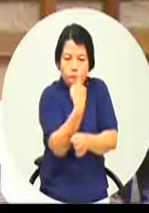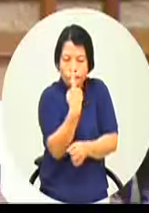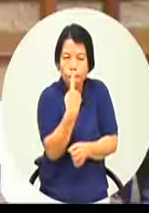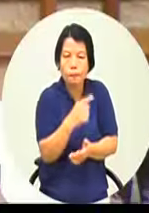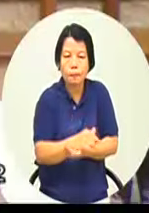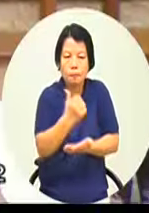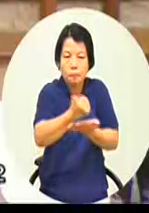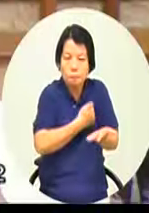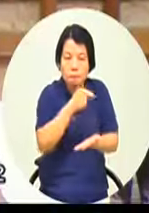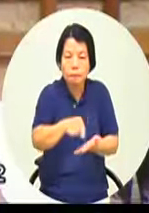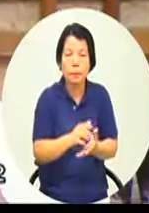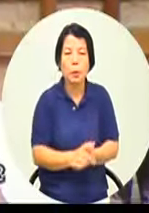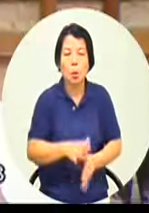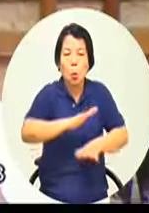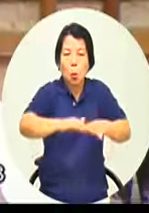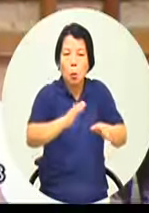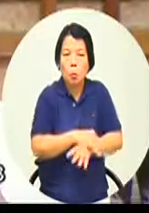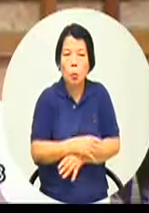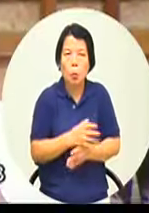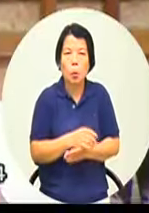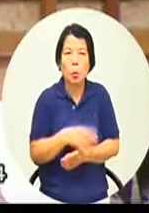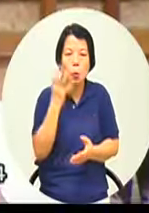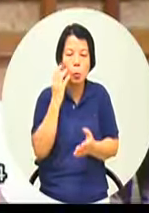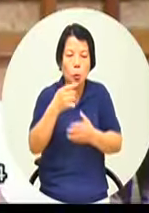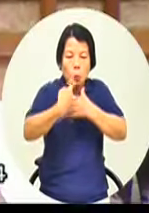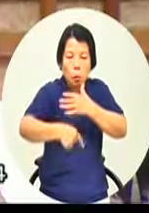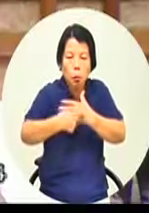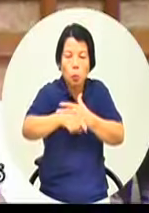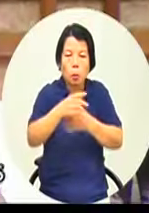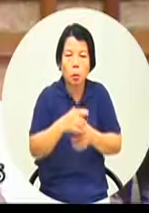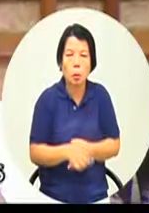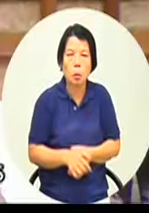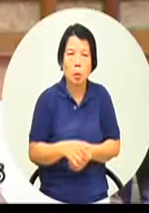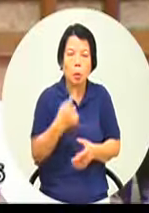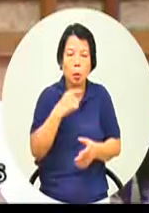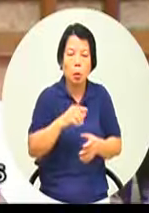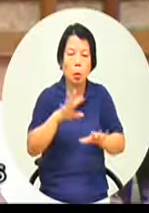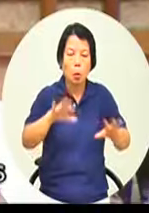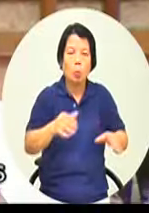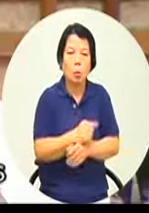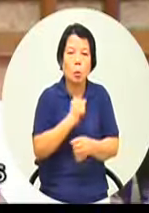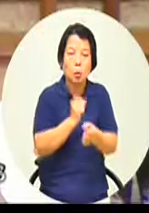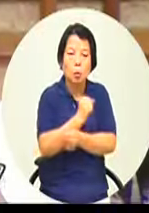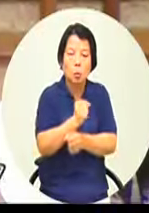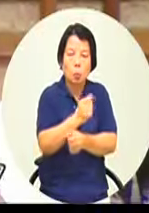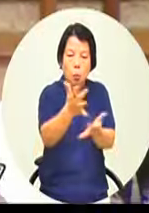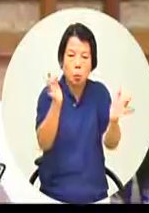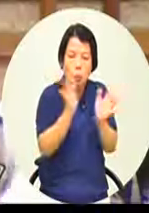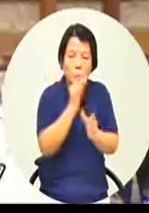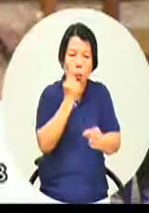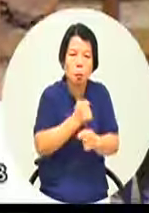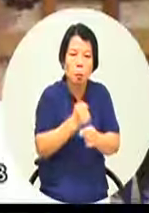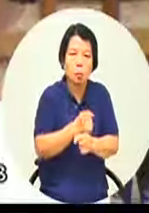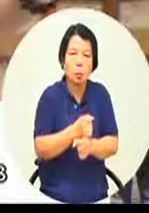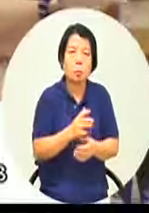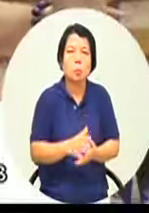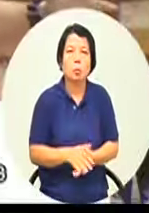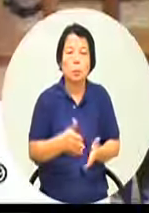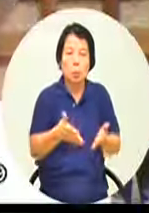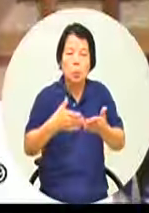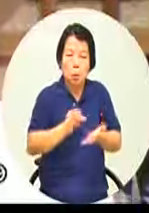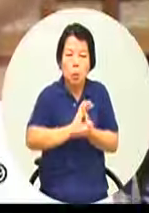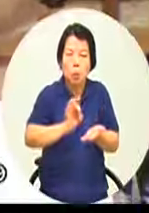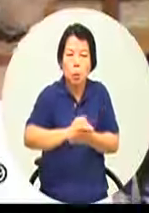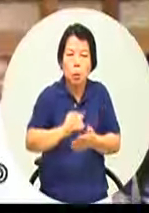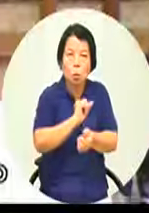会损到我们的啊、我们的这个我们的一般造林的这个工作哈、啊这个用你用木头